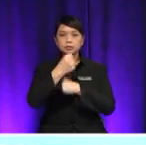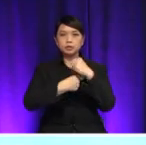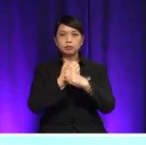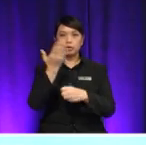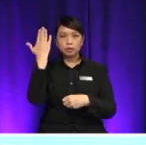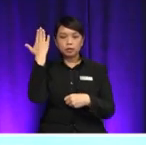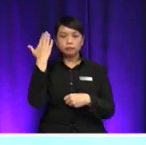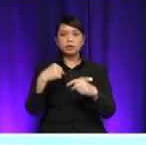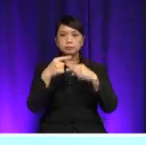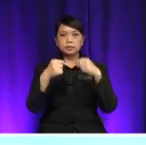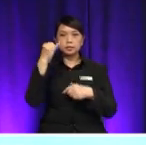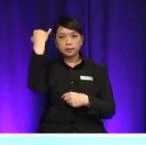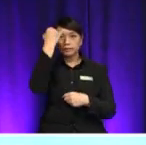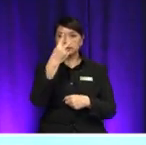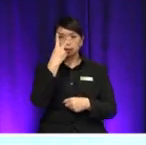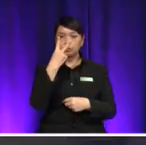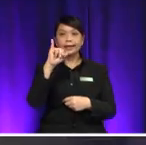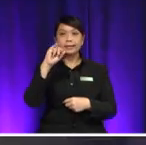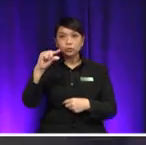ke Instagram